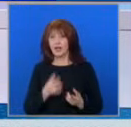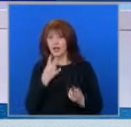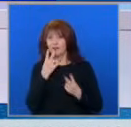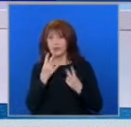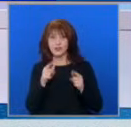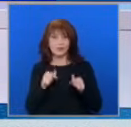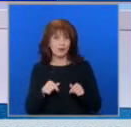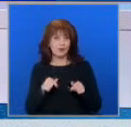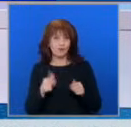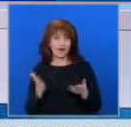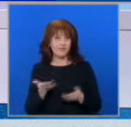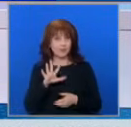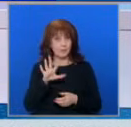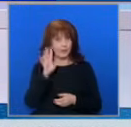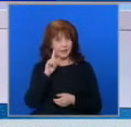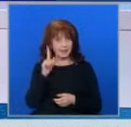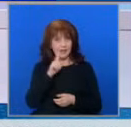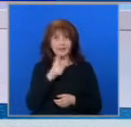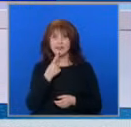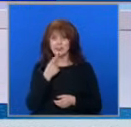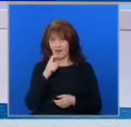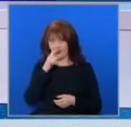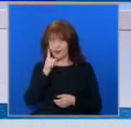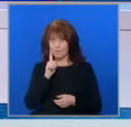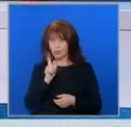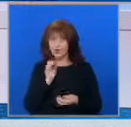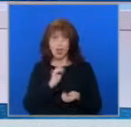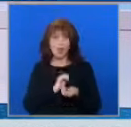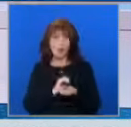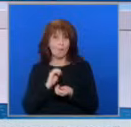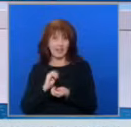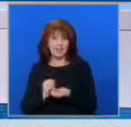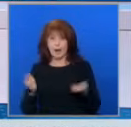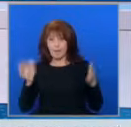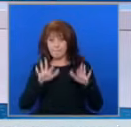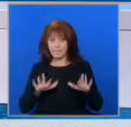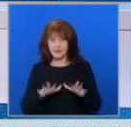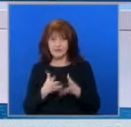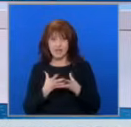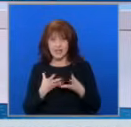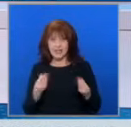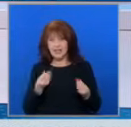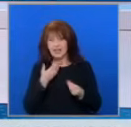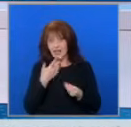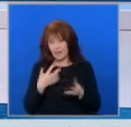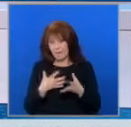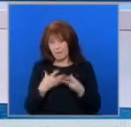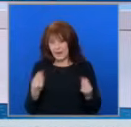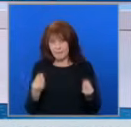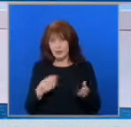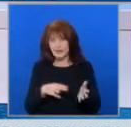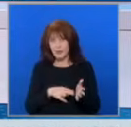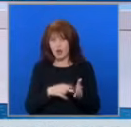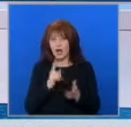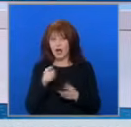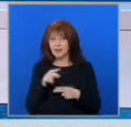Виждаме тази картина вече пети ден и за това е важно. Може ли домакинствата, бедстващи заради липсата на електричество, да търсят